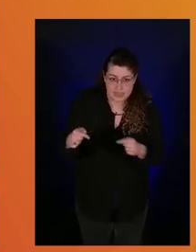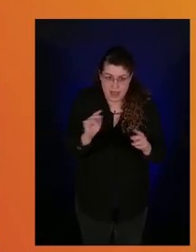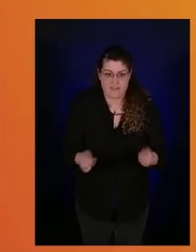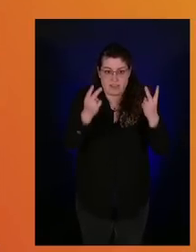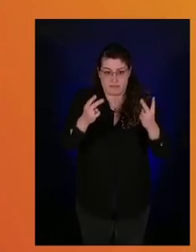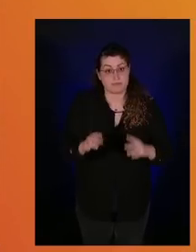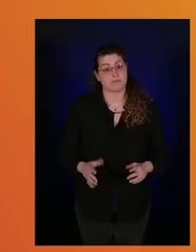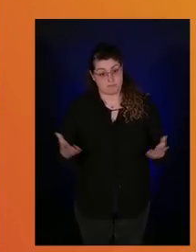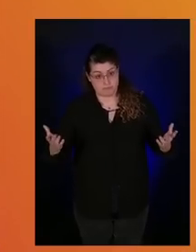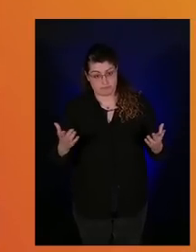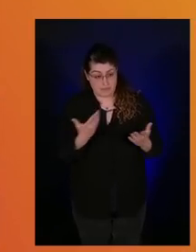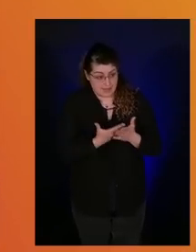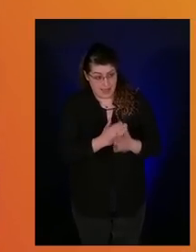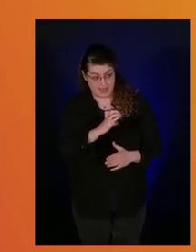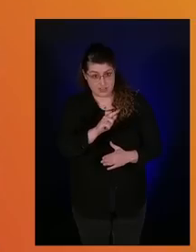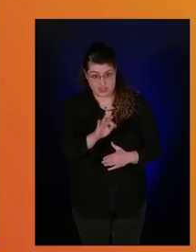Merci.